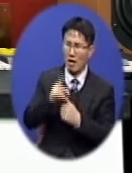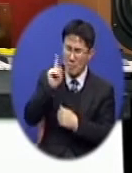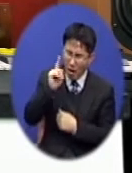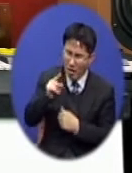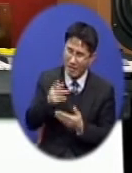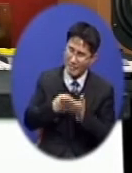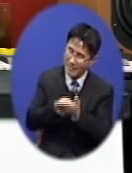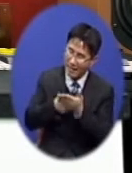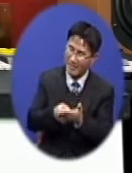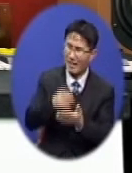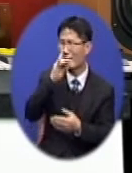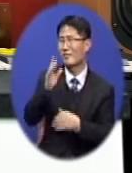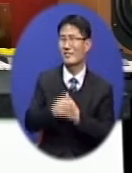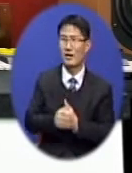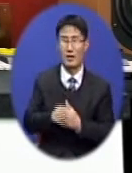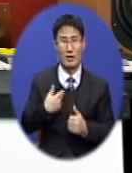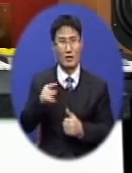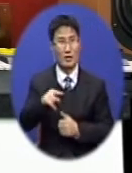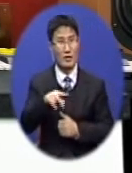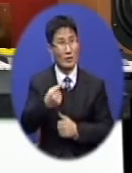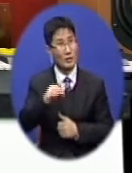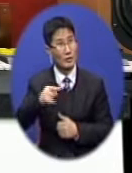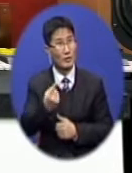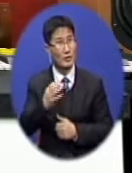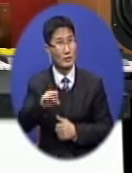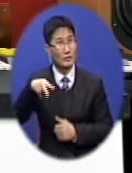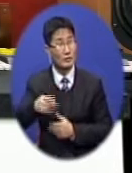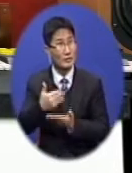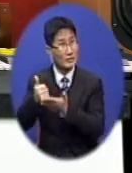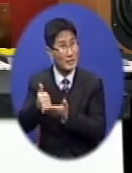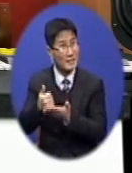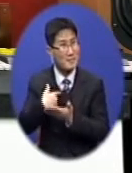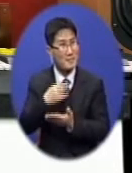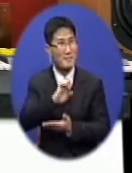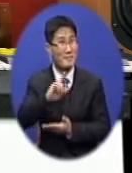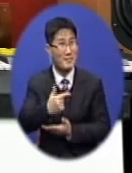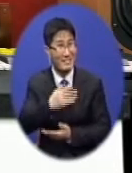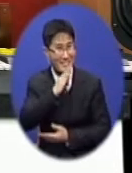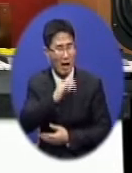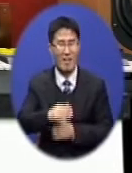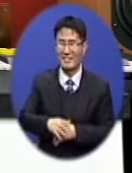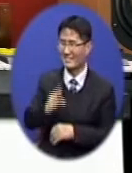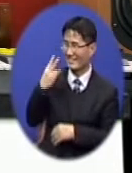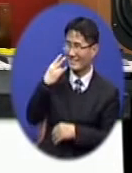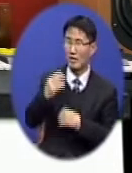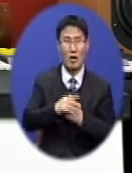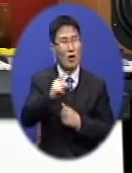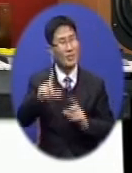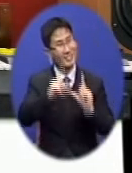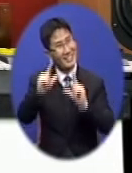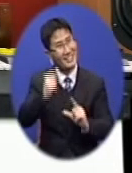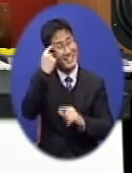되고요. 아이고. 예. 우리 송봉수님 팬이시군요, 어머니. 그럼요. 예. 고맙습니다. 우리 어머니 어디